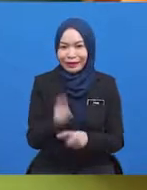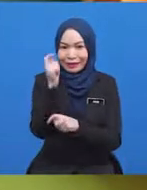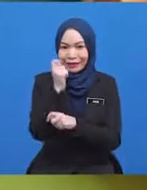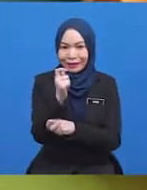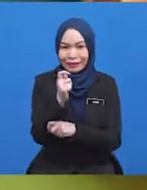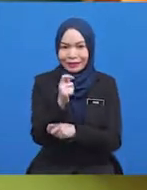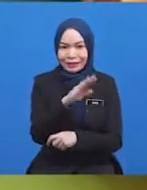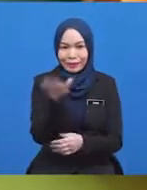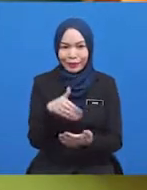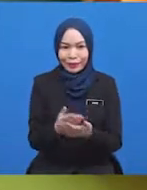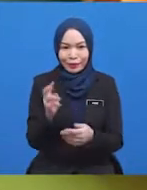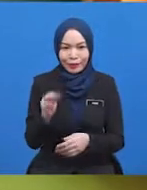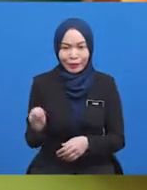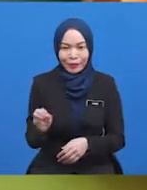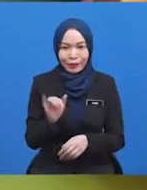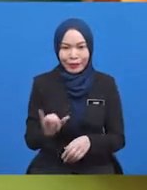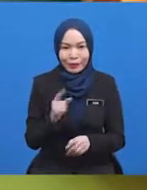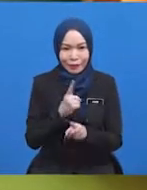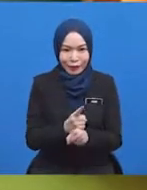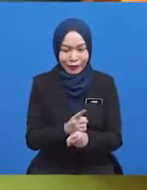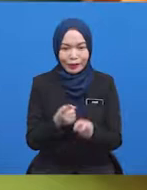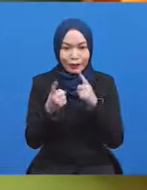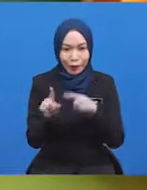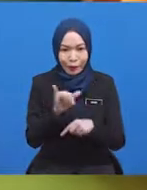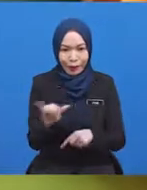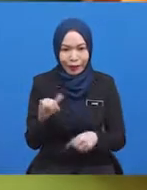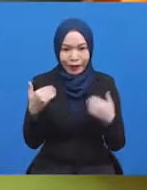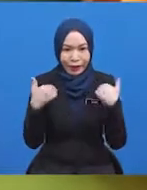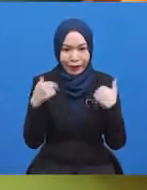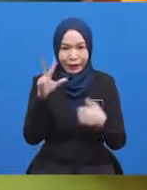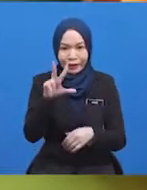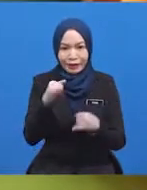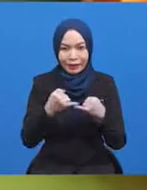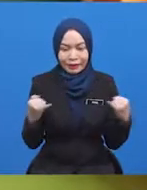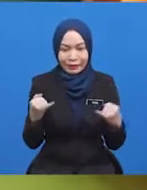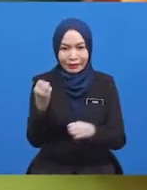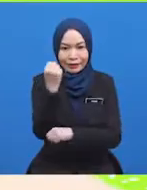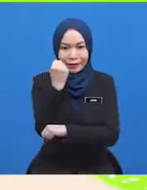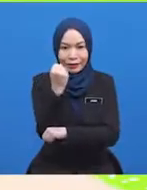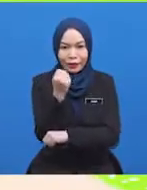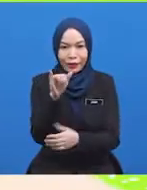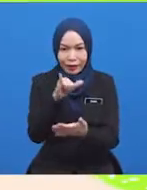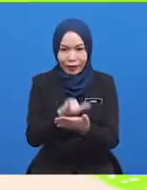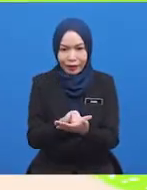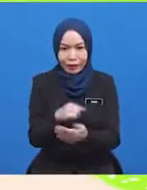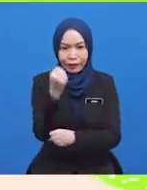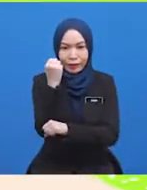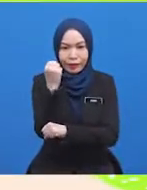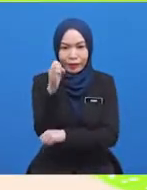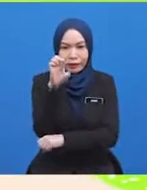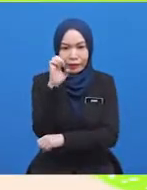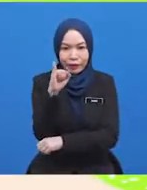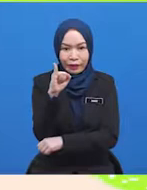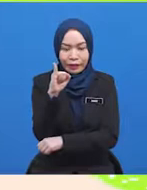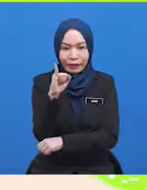Tahniah murid-murid. Betul. Jawapannya terdapat 3 jenis batuan, iaitu batuan